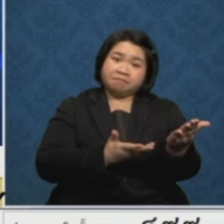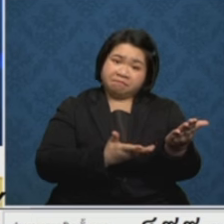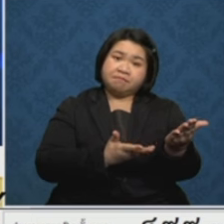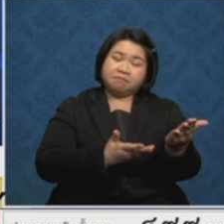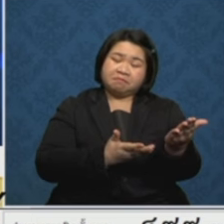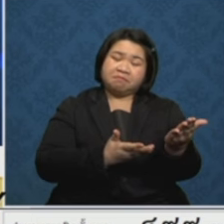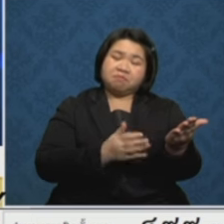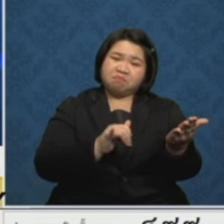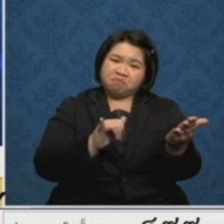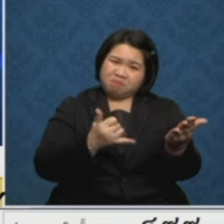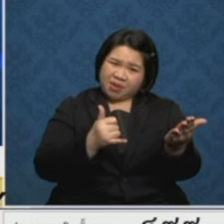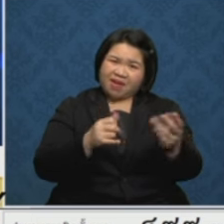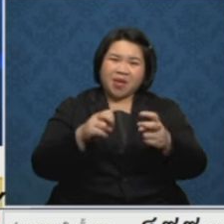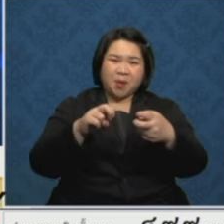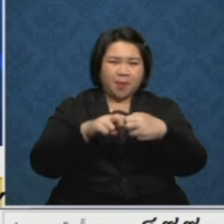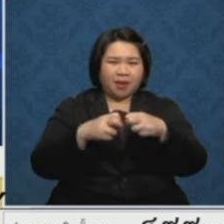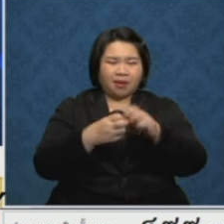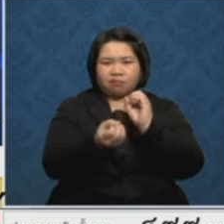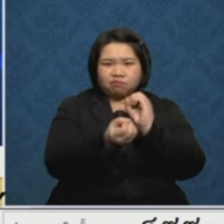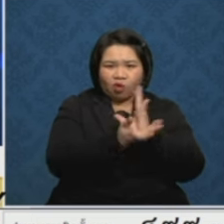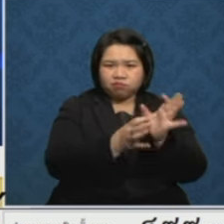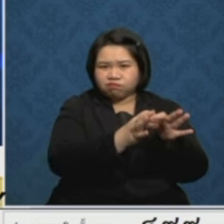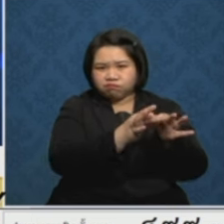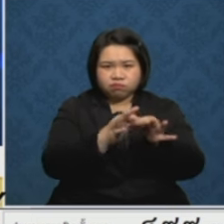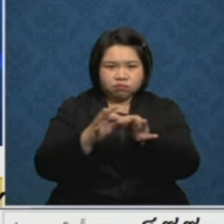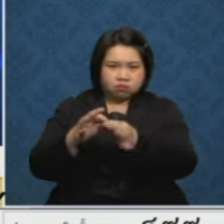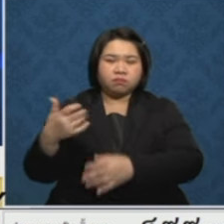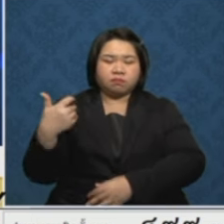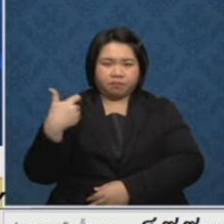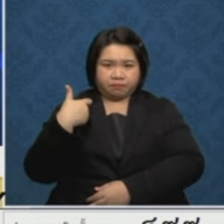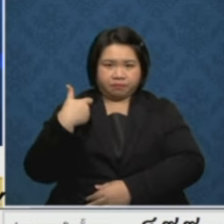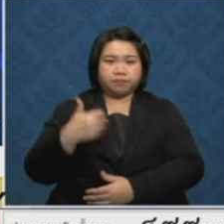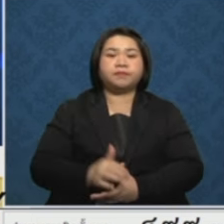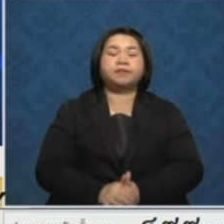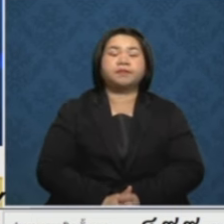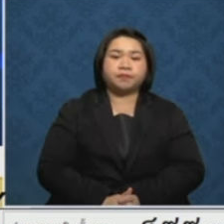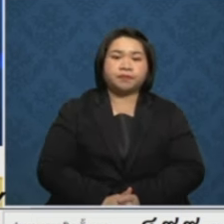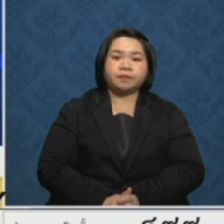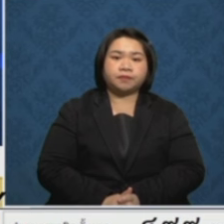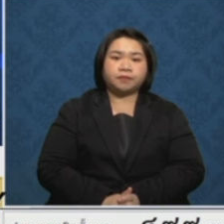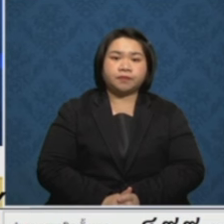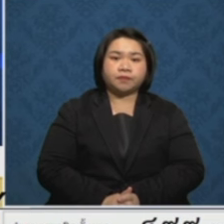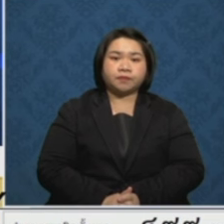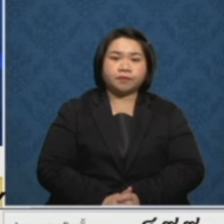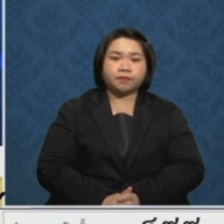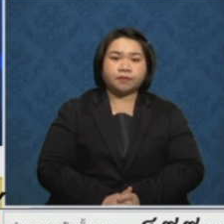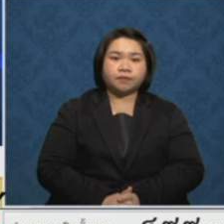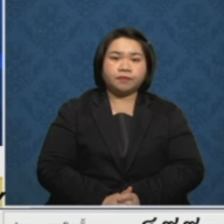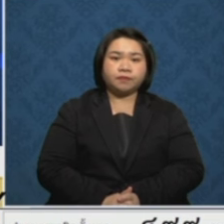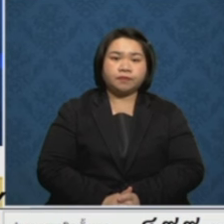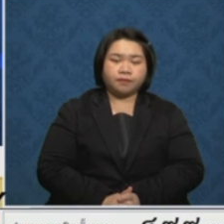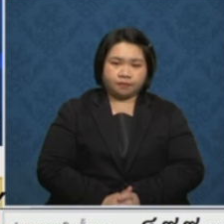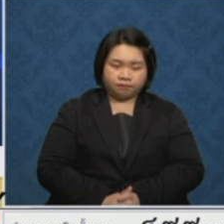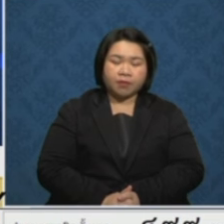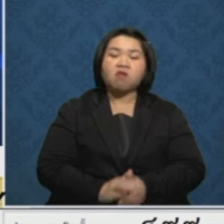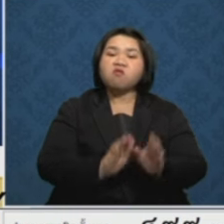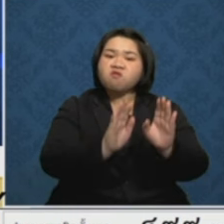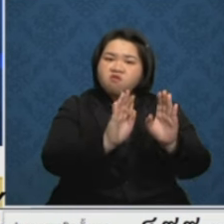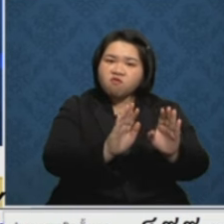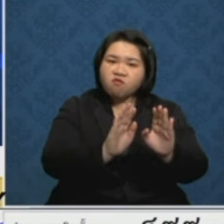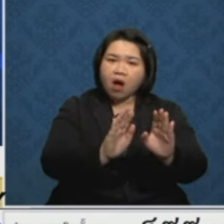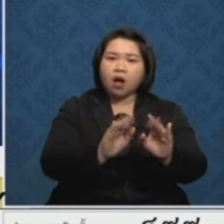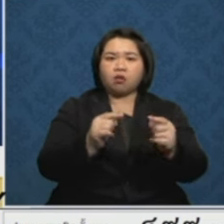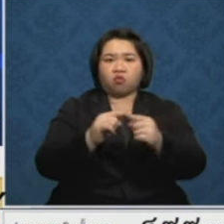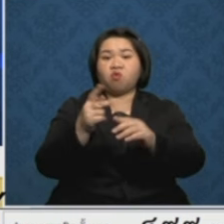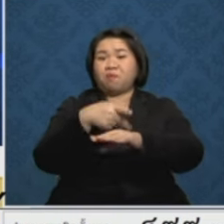เสี่ยงต่อปัญหาที่จะเกิดขึ้นในอนาคตอย่างไรก็ต้องขอโน้มน้าวผ่านท่านประธ